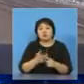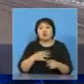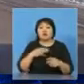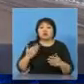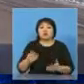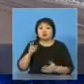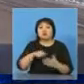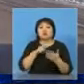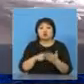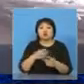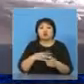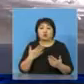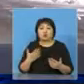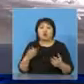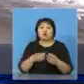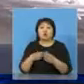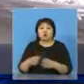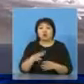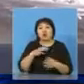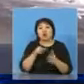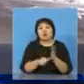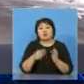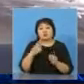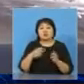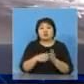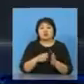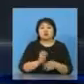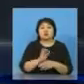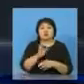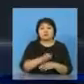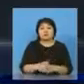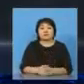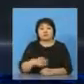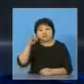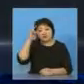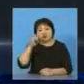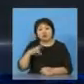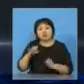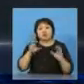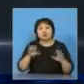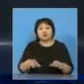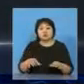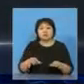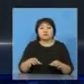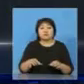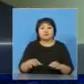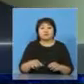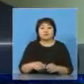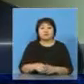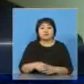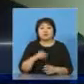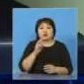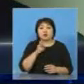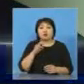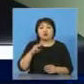Тұрғындардың сауалдары бойынша уәкілетті органдарға 62 хат жолданған. Қазақстан Республикасының президенті